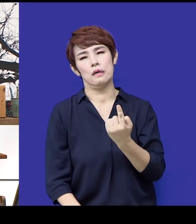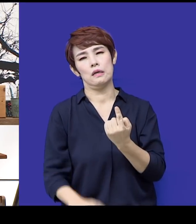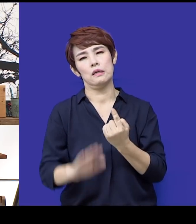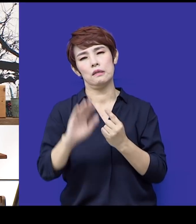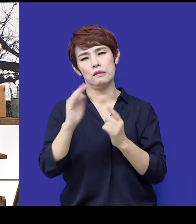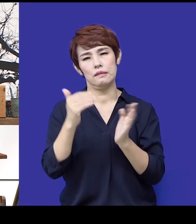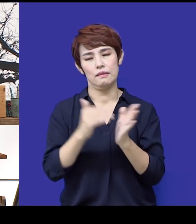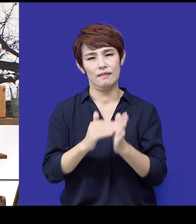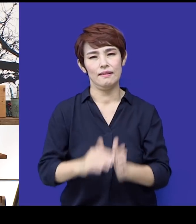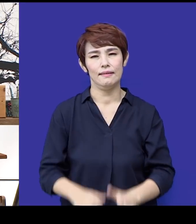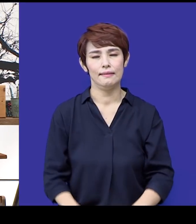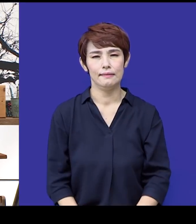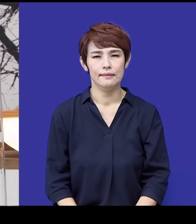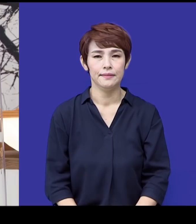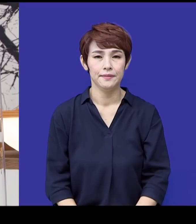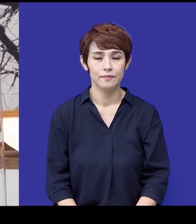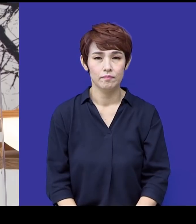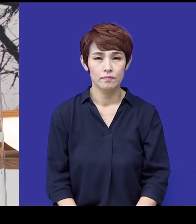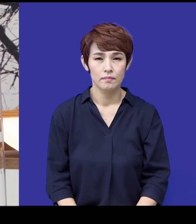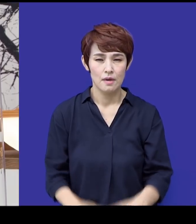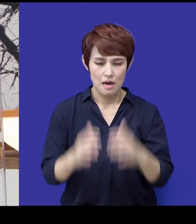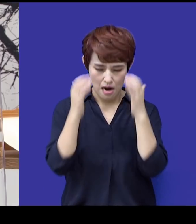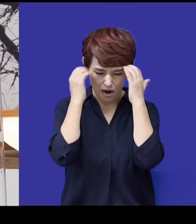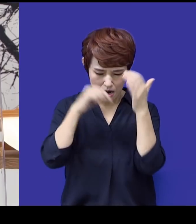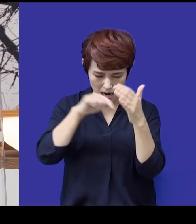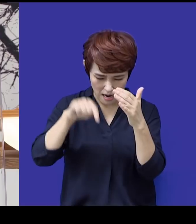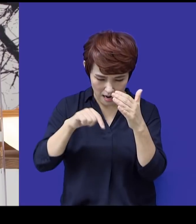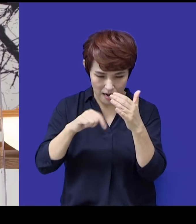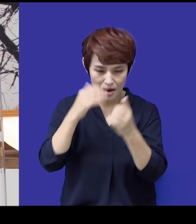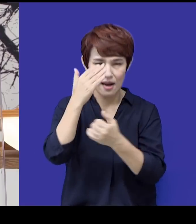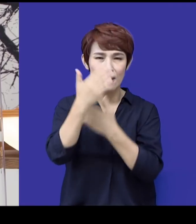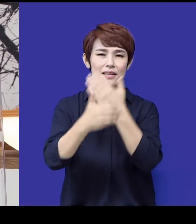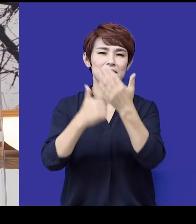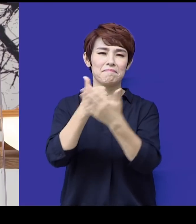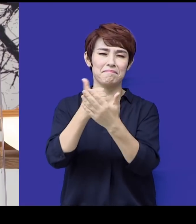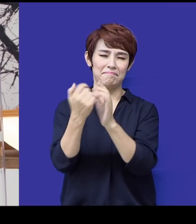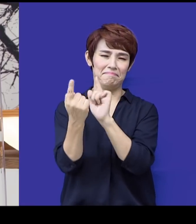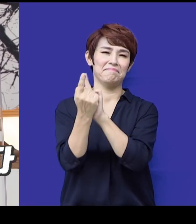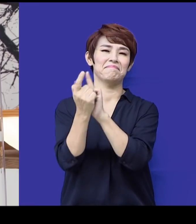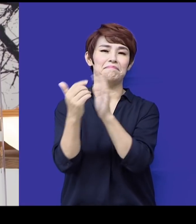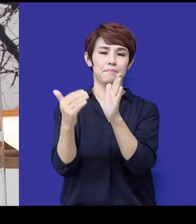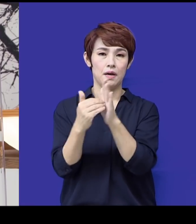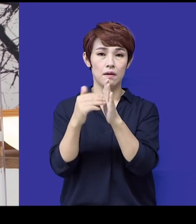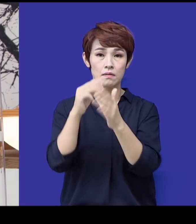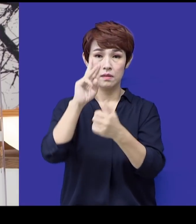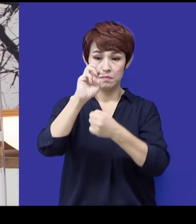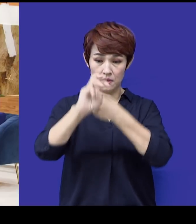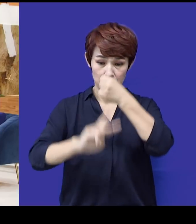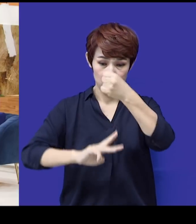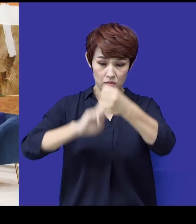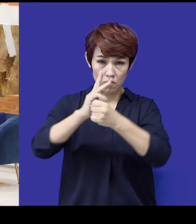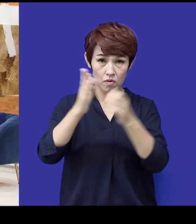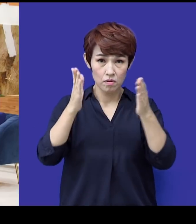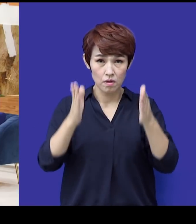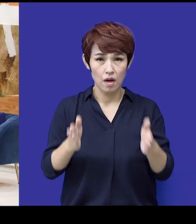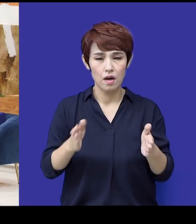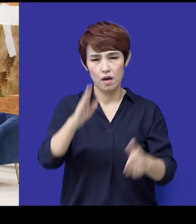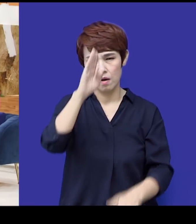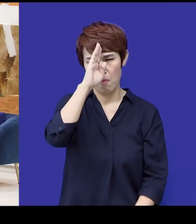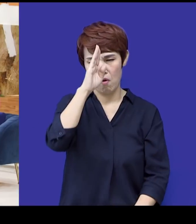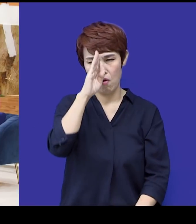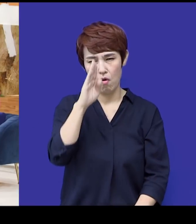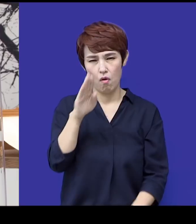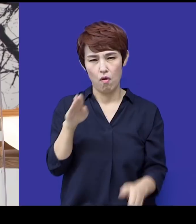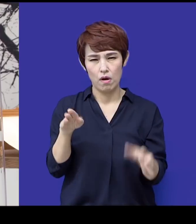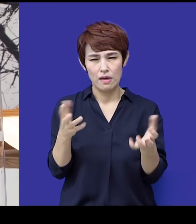시련 속에서 하나님을 제대로 만나신 분인데요. 33년 동안 한센병 환자분들을 내 가족처럼